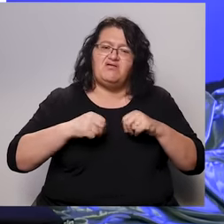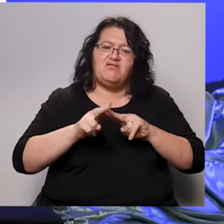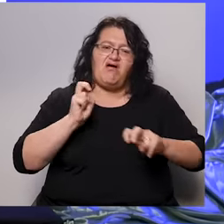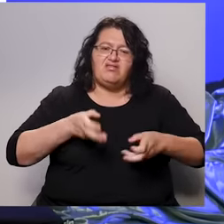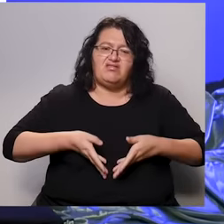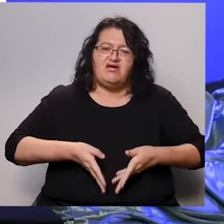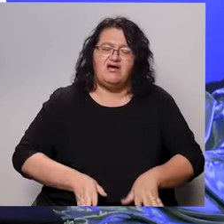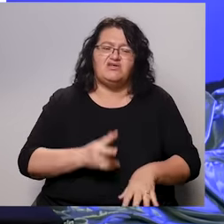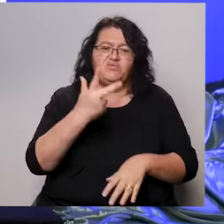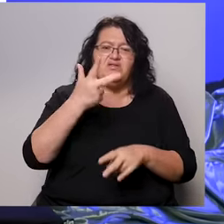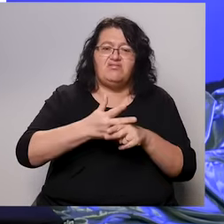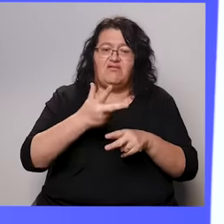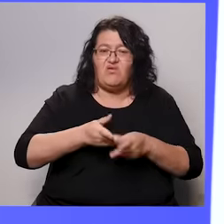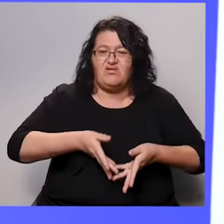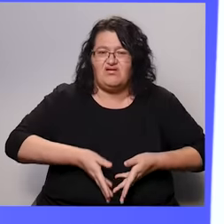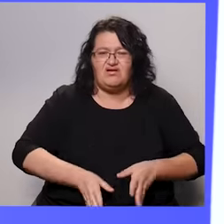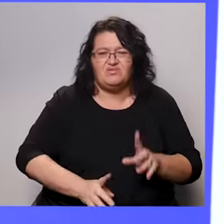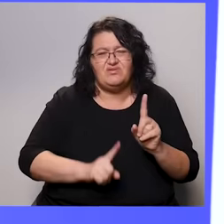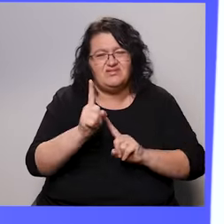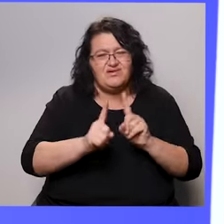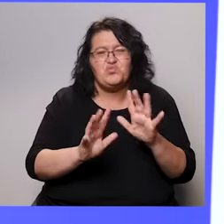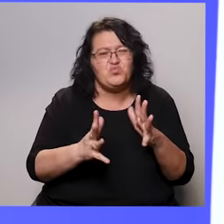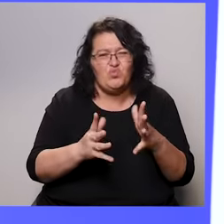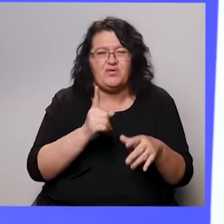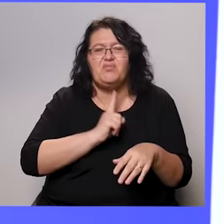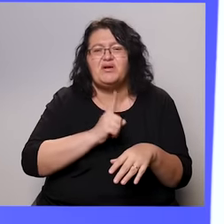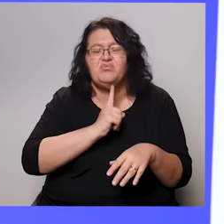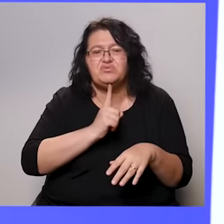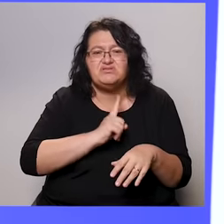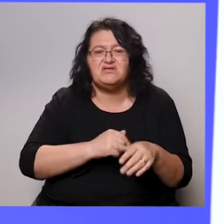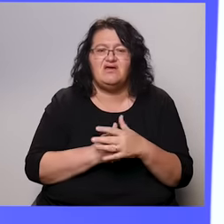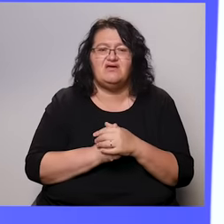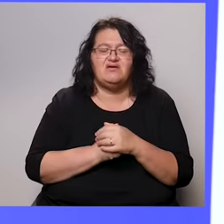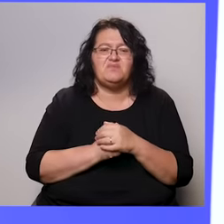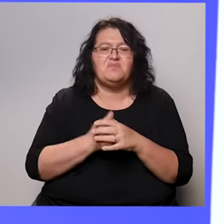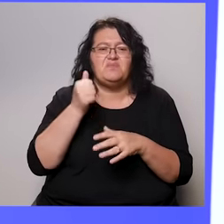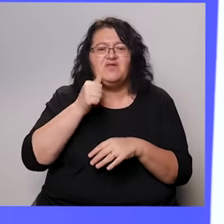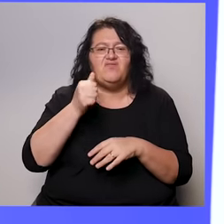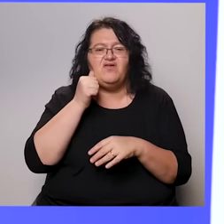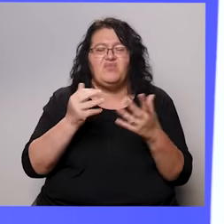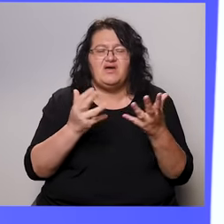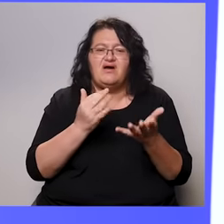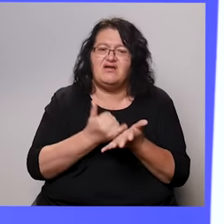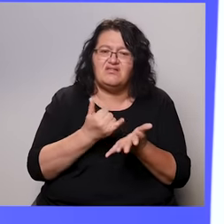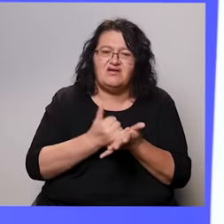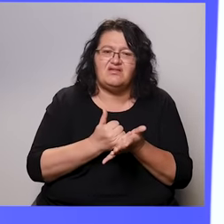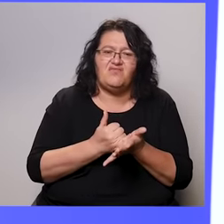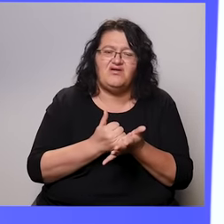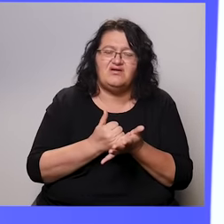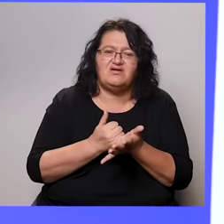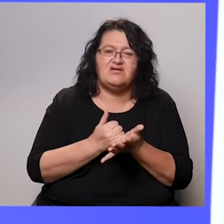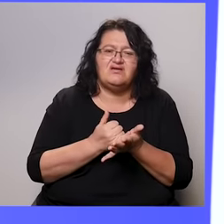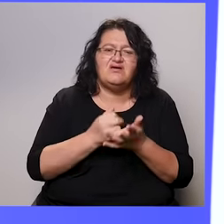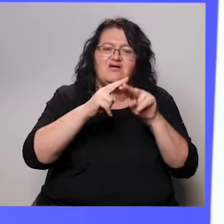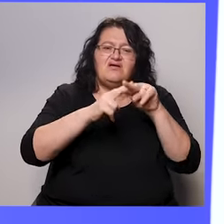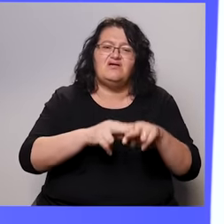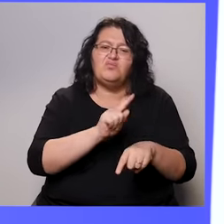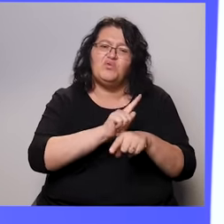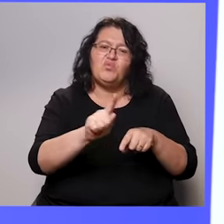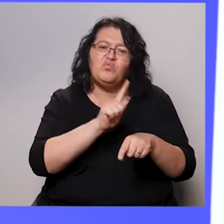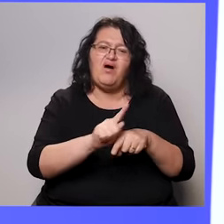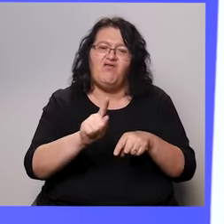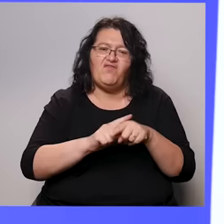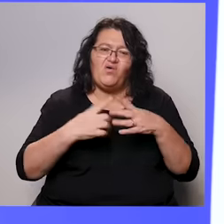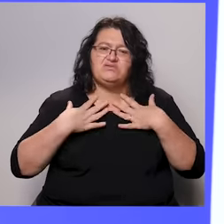de nașteri, după 3 nașteri. Dar sunt foarte puține femeile care, într-adevăr, au parte